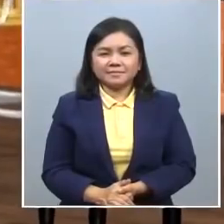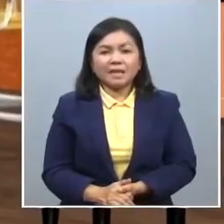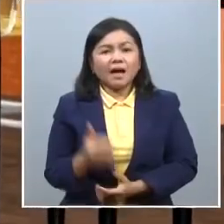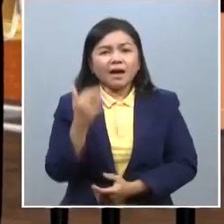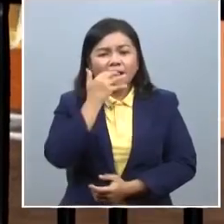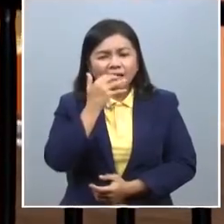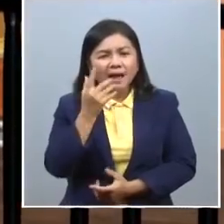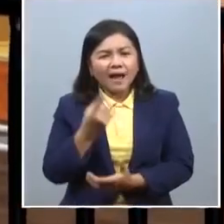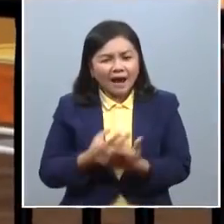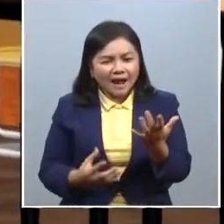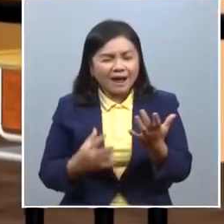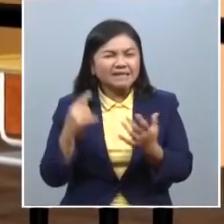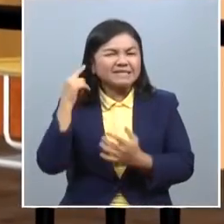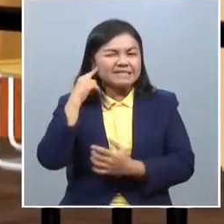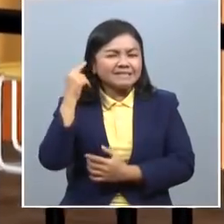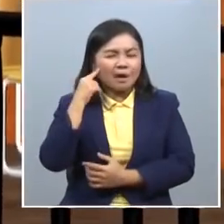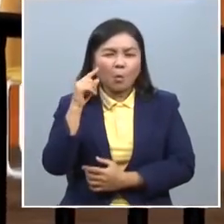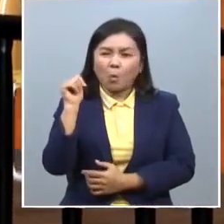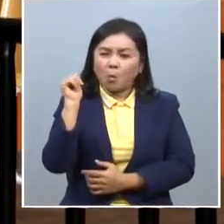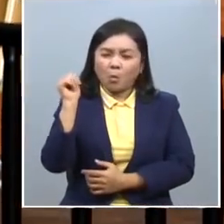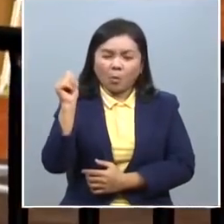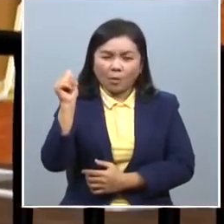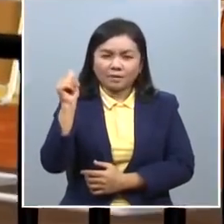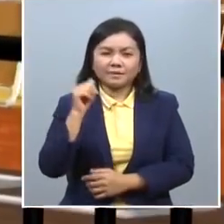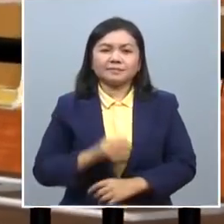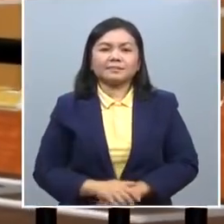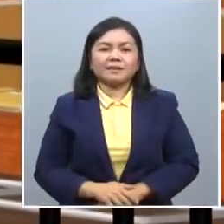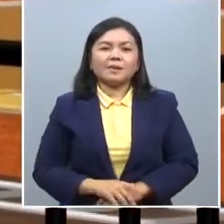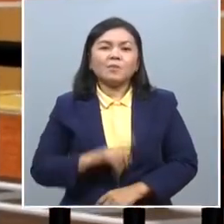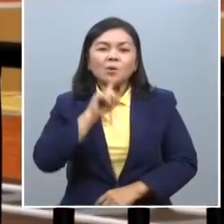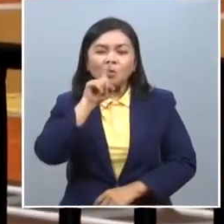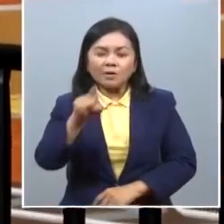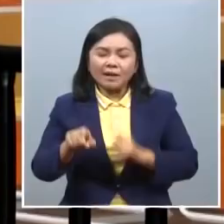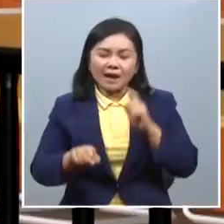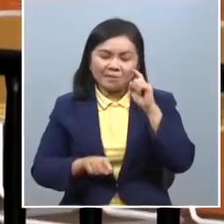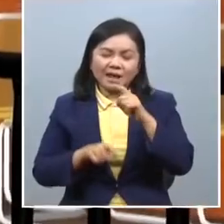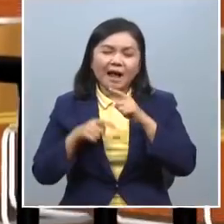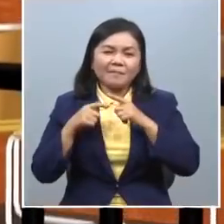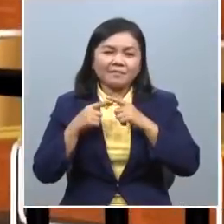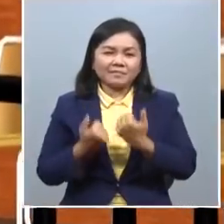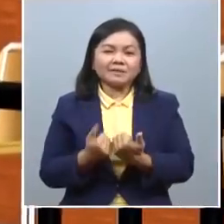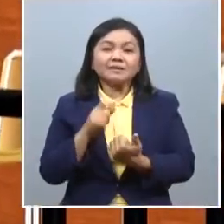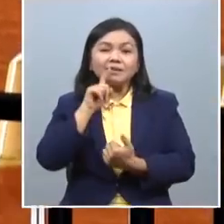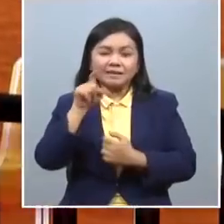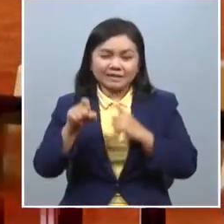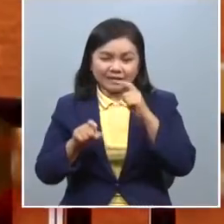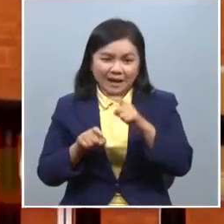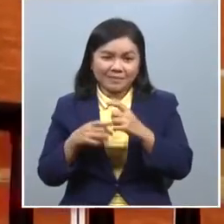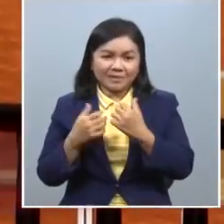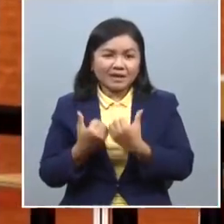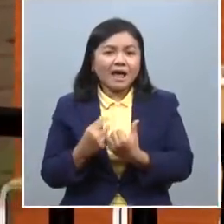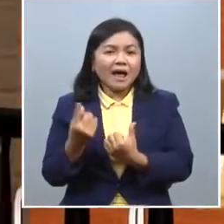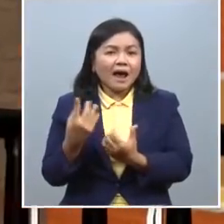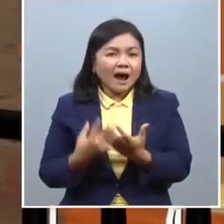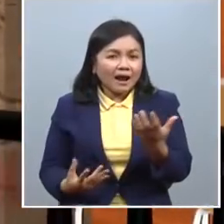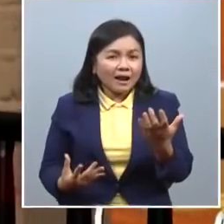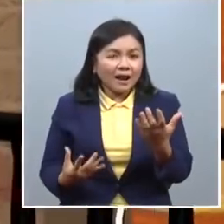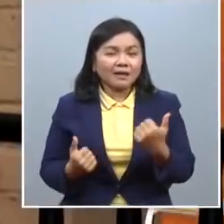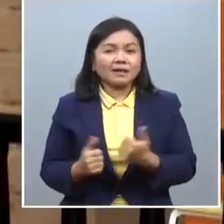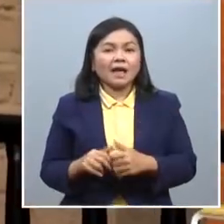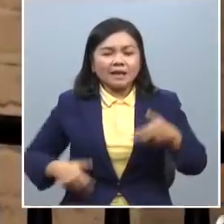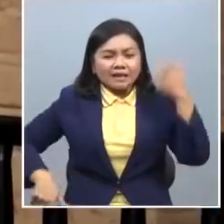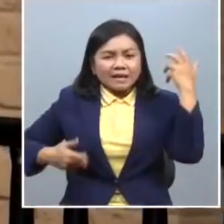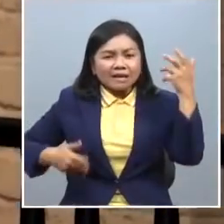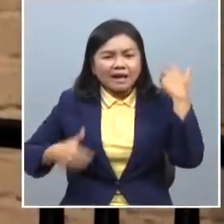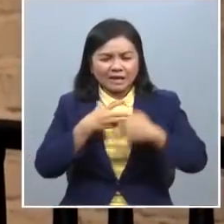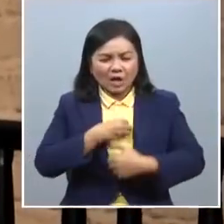โอ้ยเสียงคุณพี่เขาสุดๆเลยนะคะมาดูคำถามปวดเล็บขบของเราดีกว่าวันนี้ถามว่าพี่จ้อนลิงสุดหล่อช